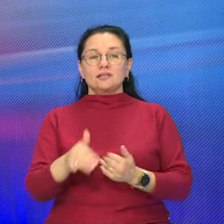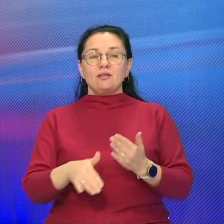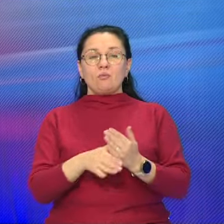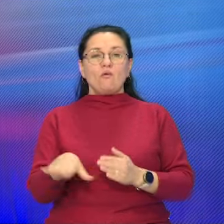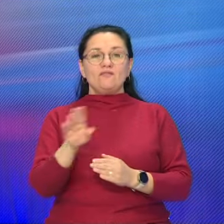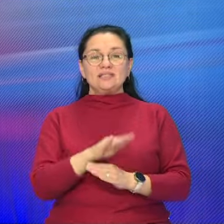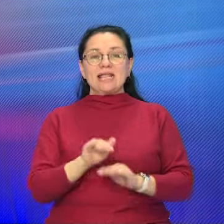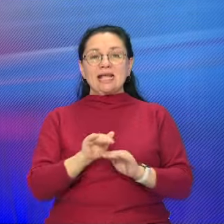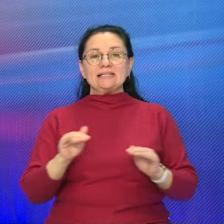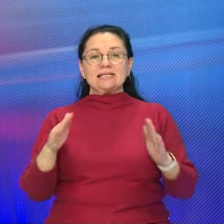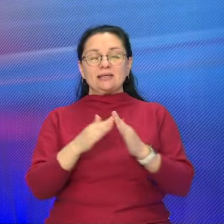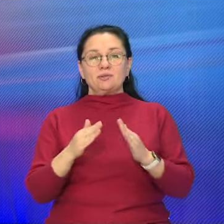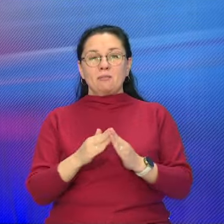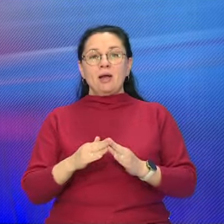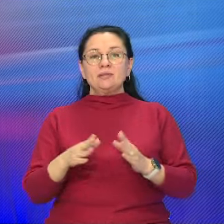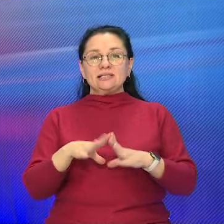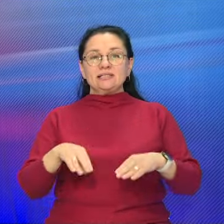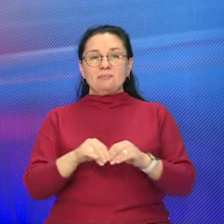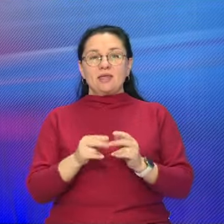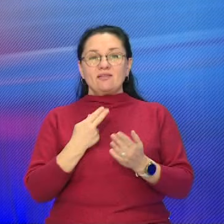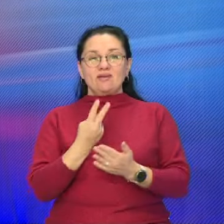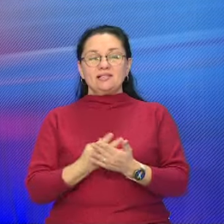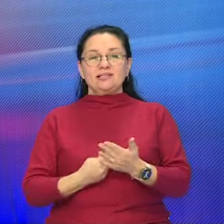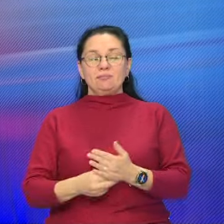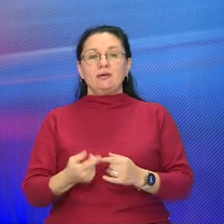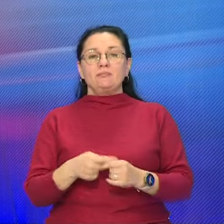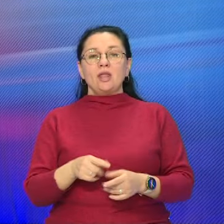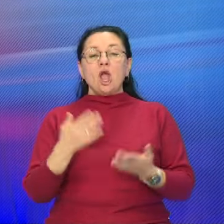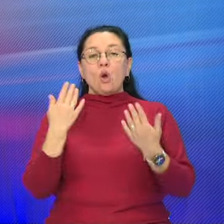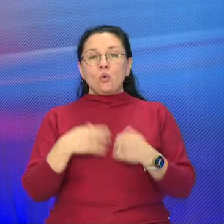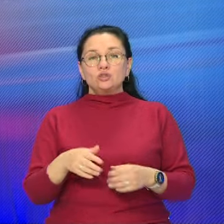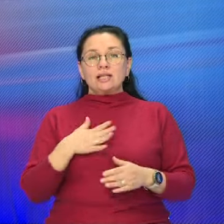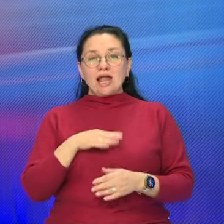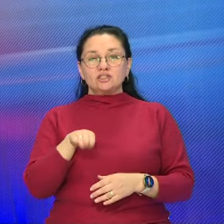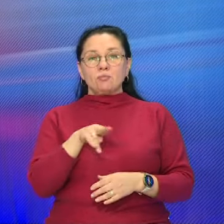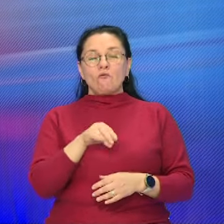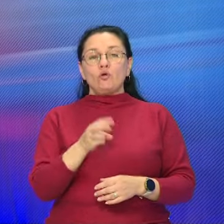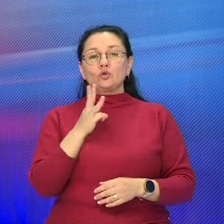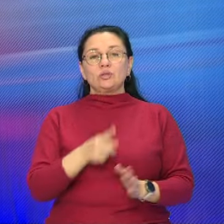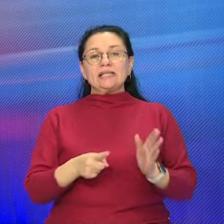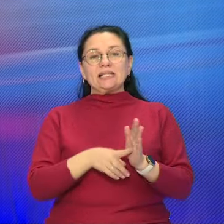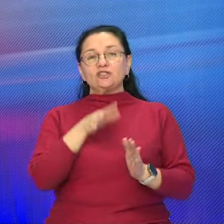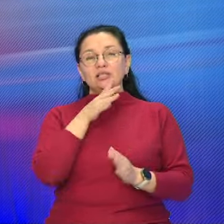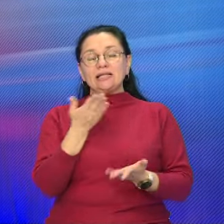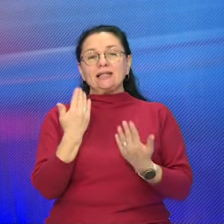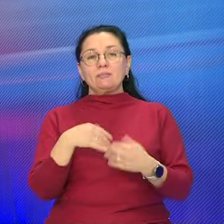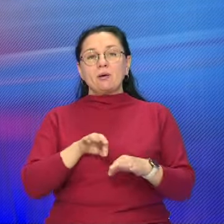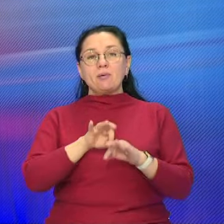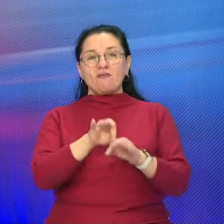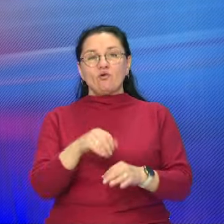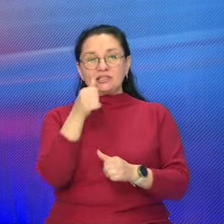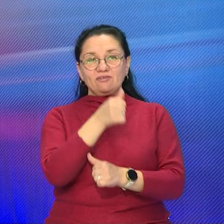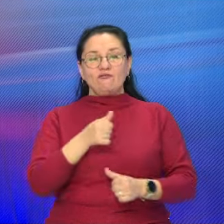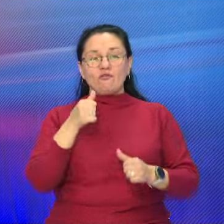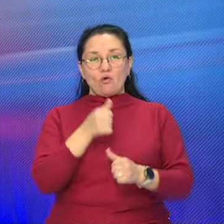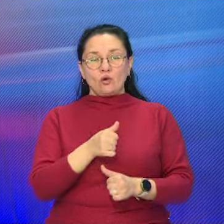дамам сямейнага тыпу прынёмання. Нашаму фонду ўжо 36 лет. І мы праводзім в год, а за эти